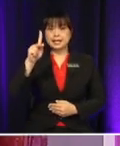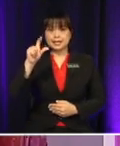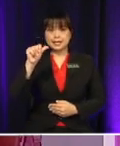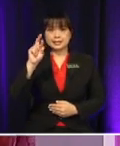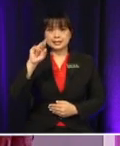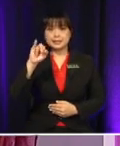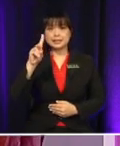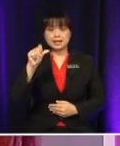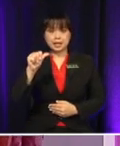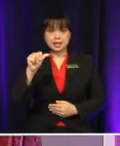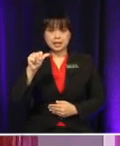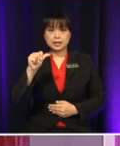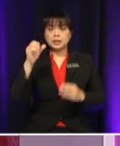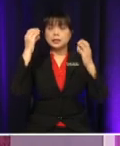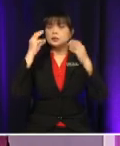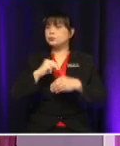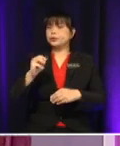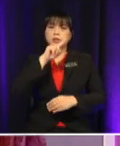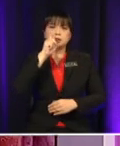ejaan bagaimana